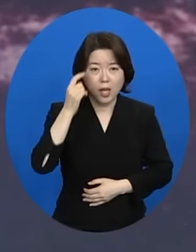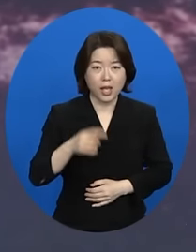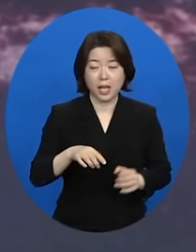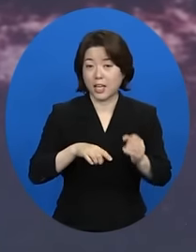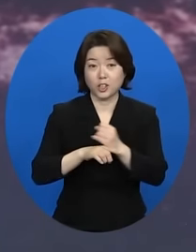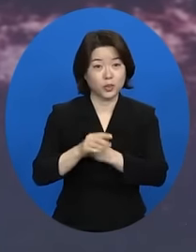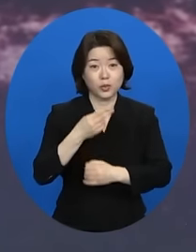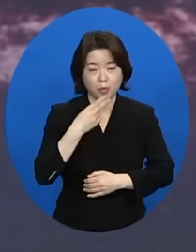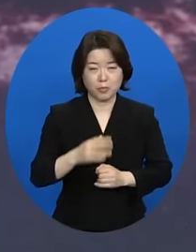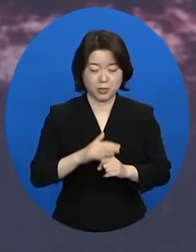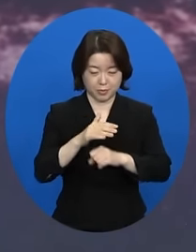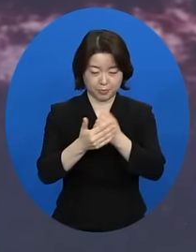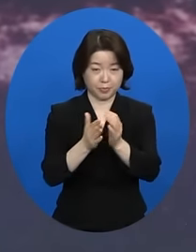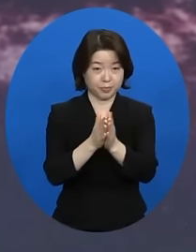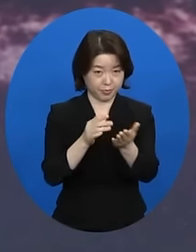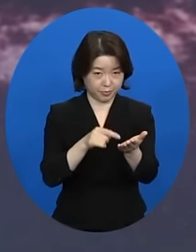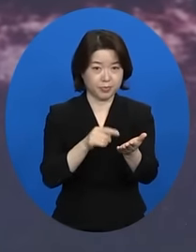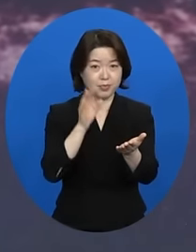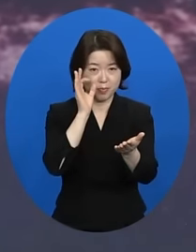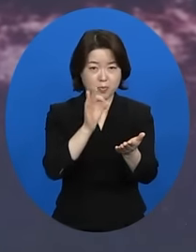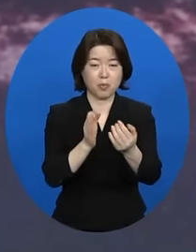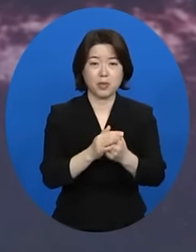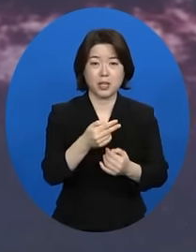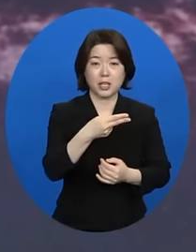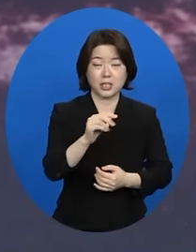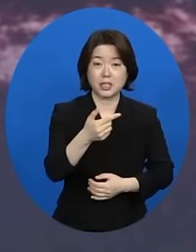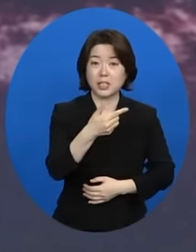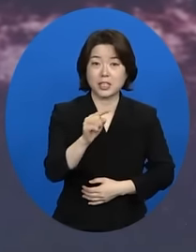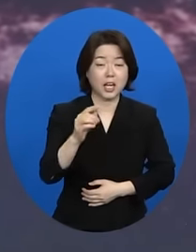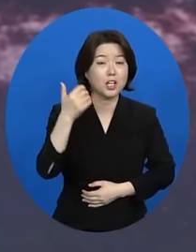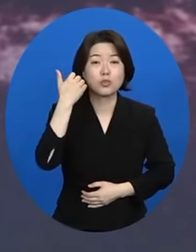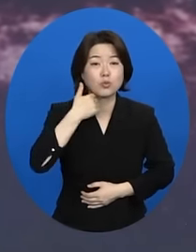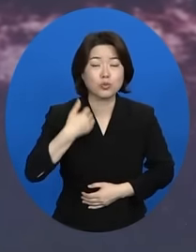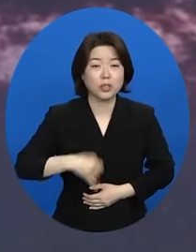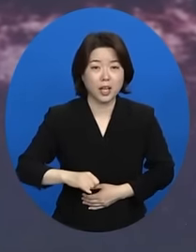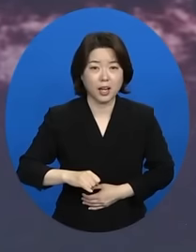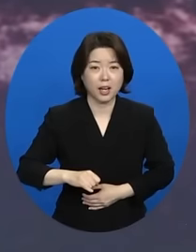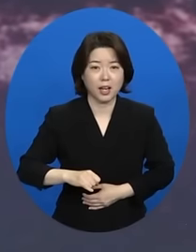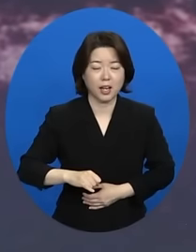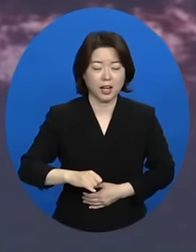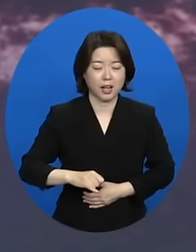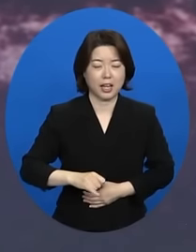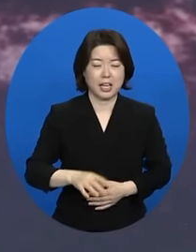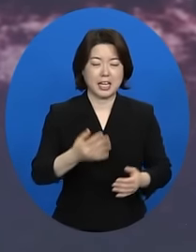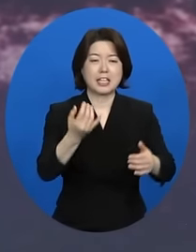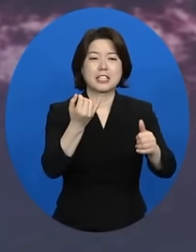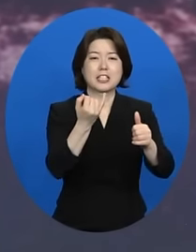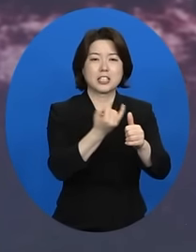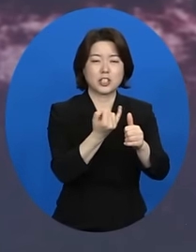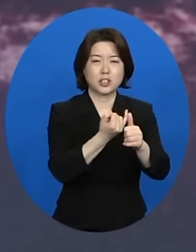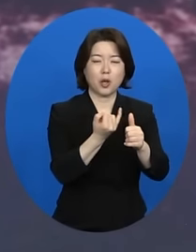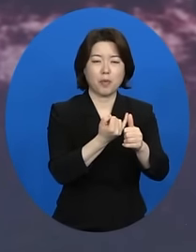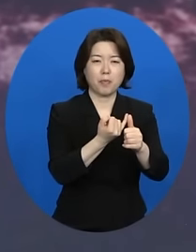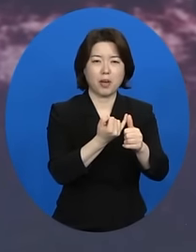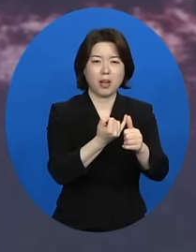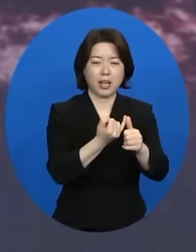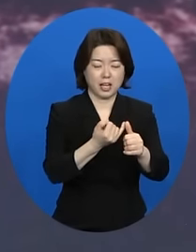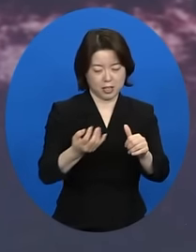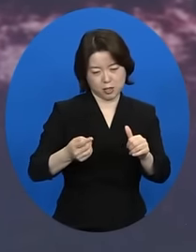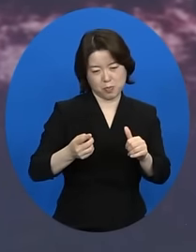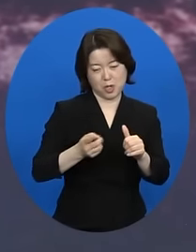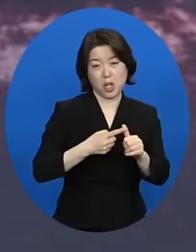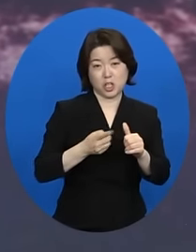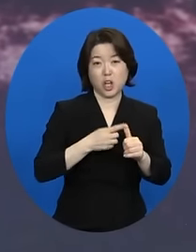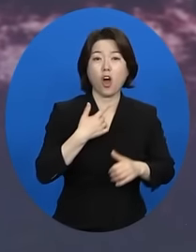그럴까? 이유는 나오진 않는데 성경은 이 디나가 누구의 딸이라고요? 레아의 딸이다. 별로 자기가 사랑하지